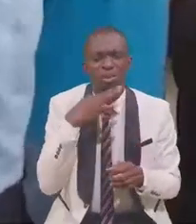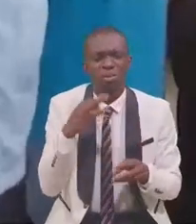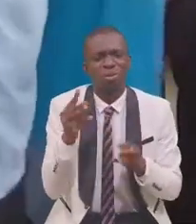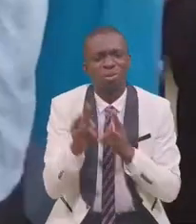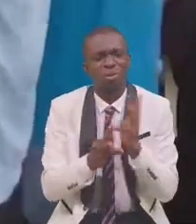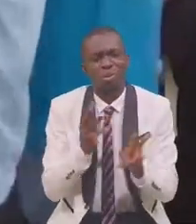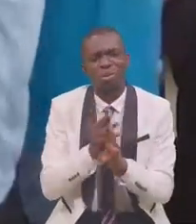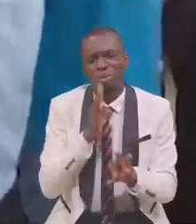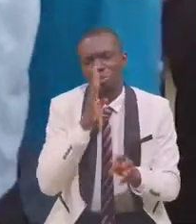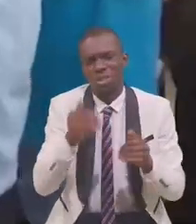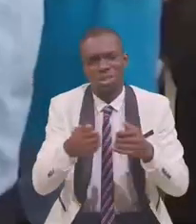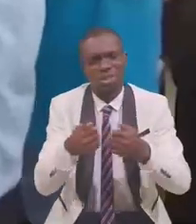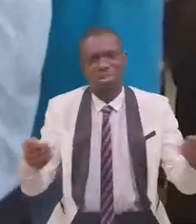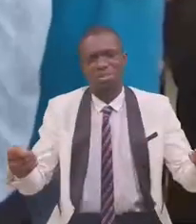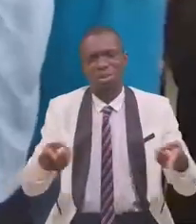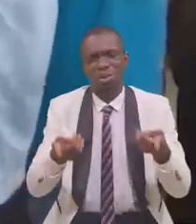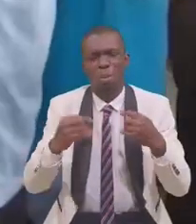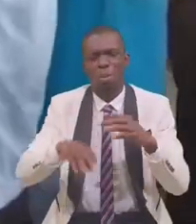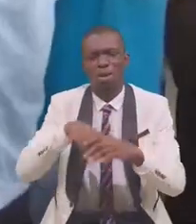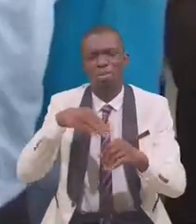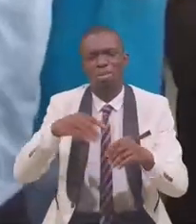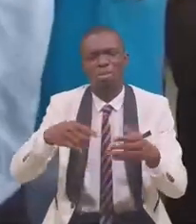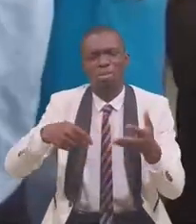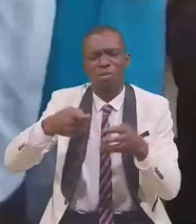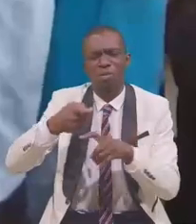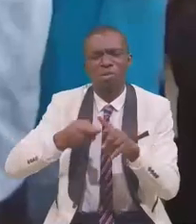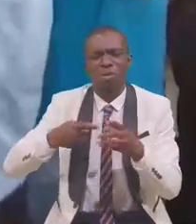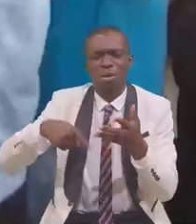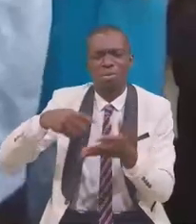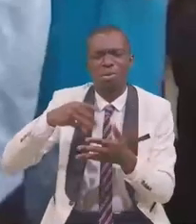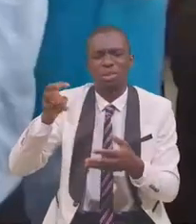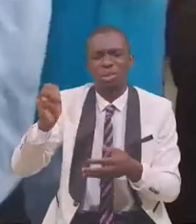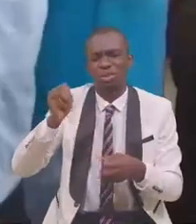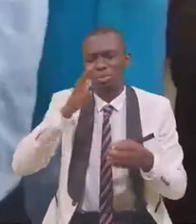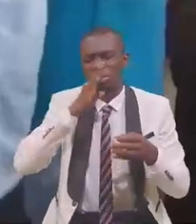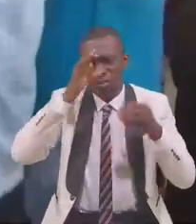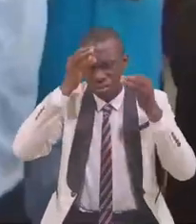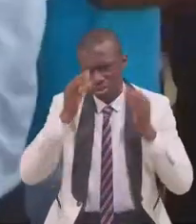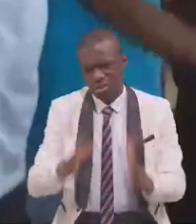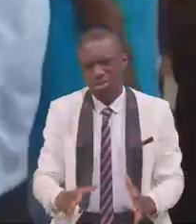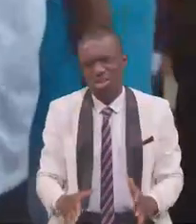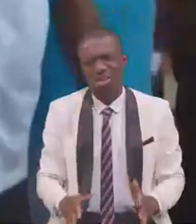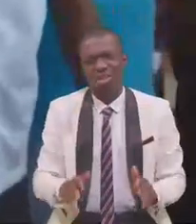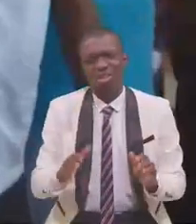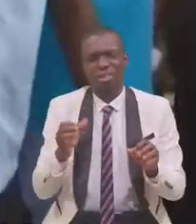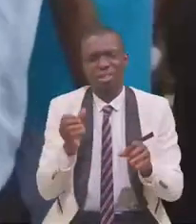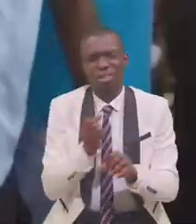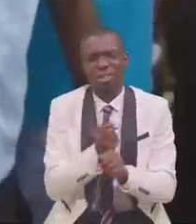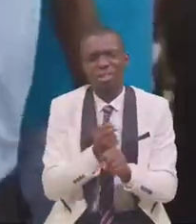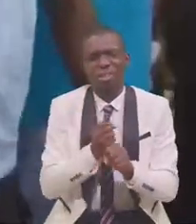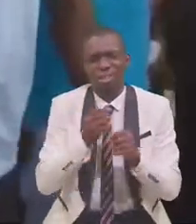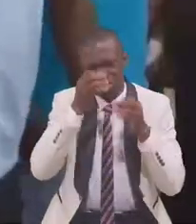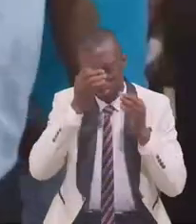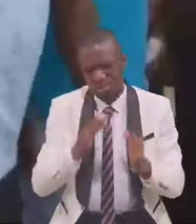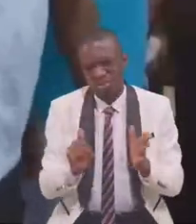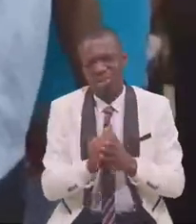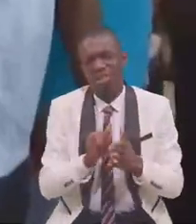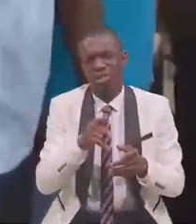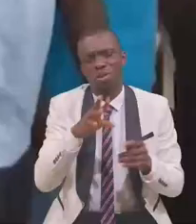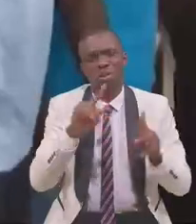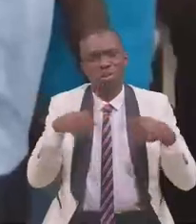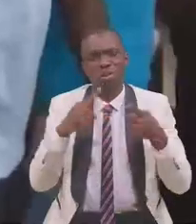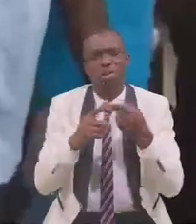rejouerai. Décidez maintenant, prenez votre décision en disant, Seigneur, je vais te servir dans la justice et dans la sainteté.